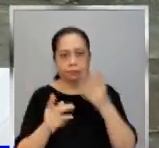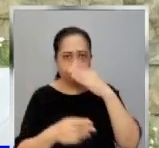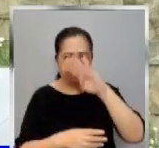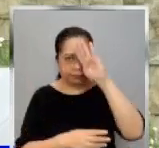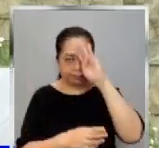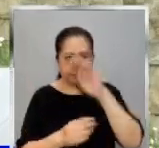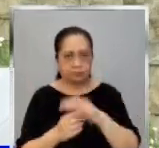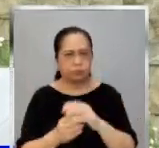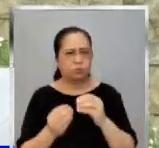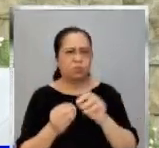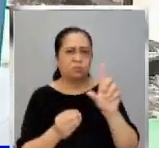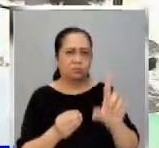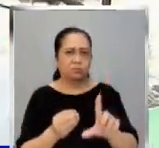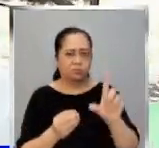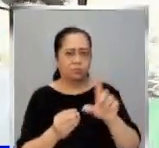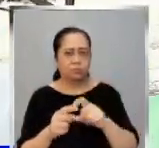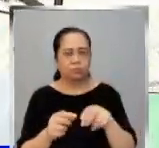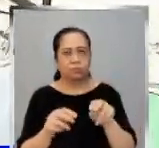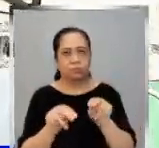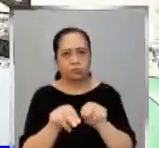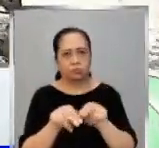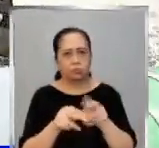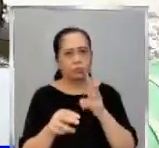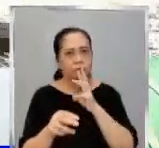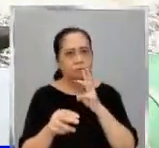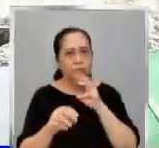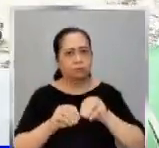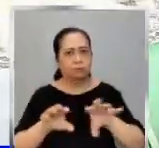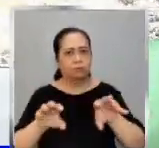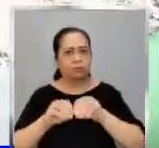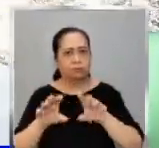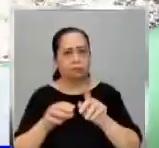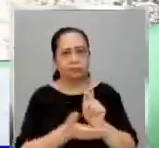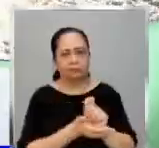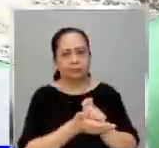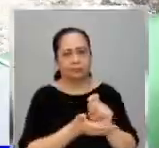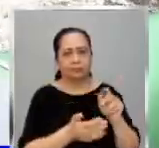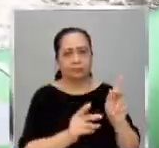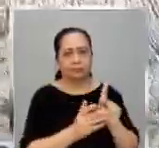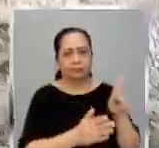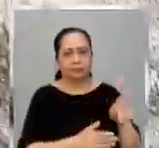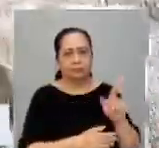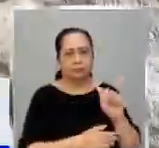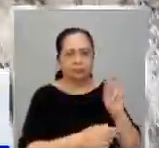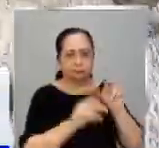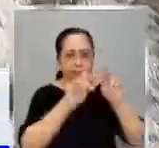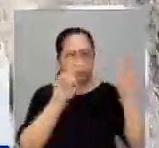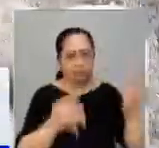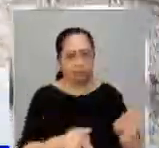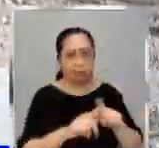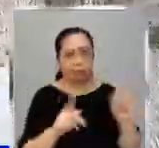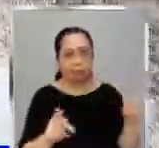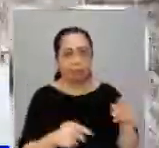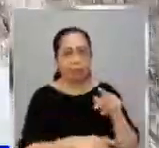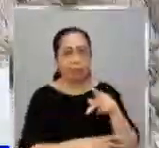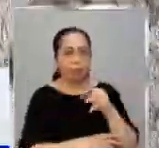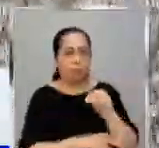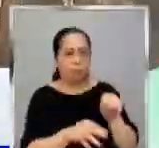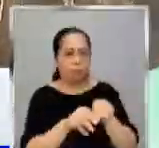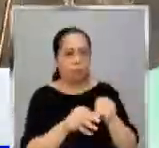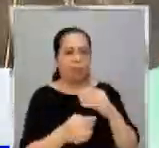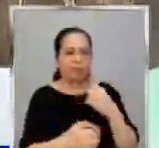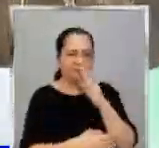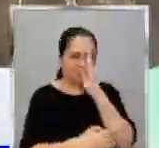mababa raw kasi sa normal ang na-produce na tubig sa kanilang treatment plant sa Putatan, Muntinlupa. May mga nasira raw kasing gamit sa